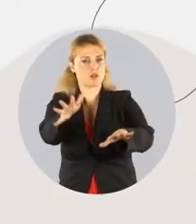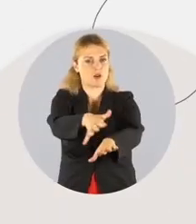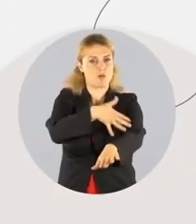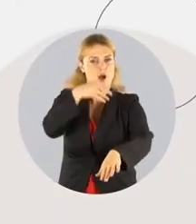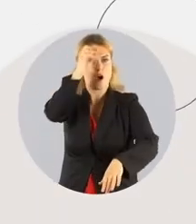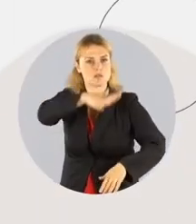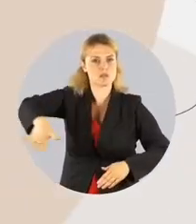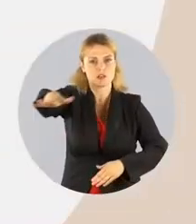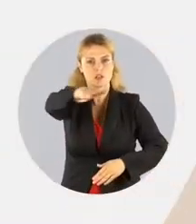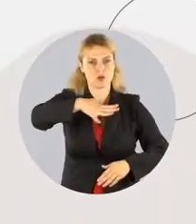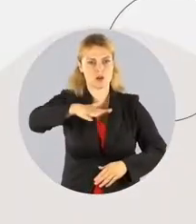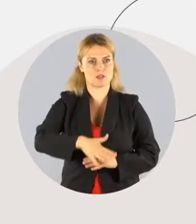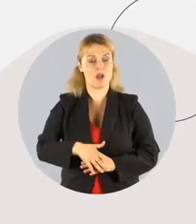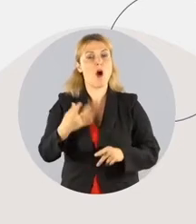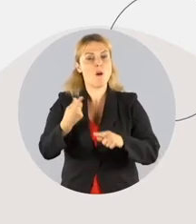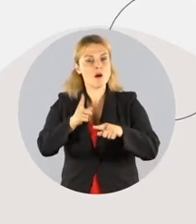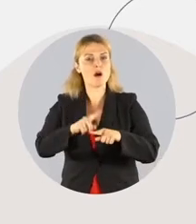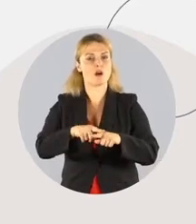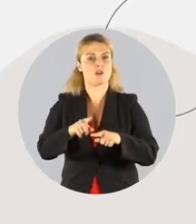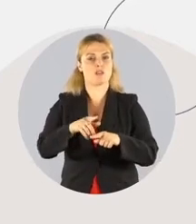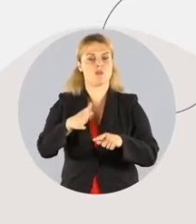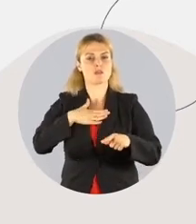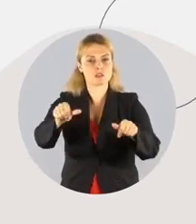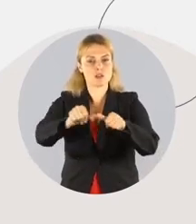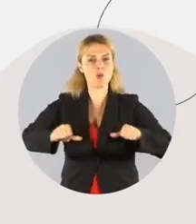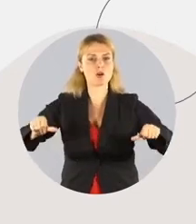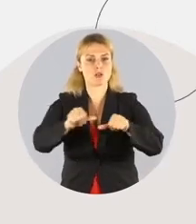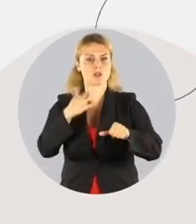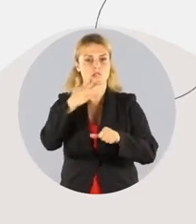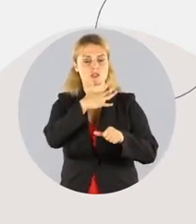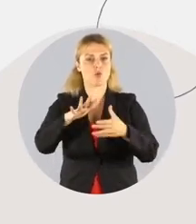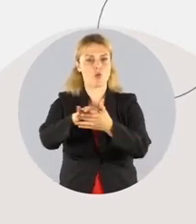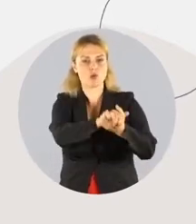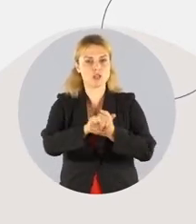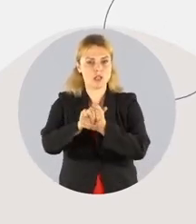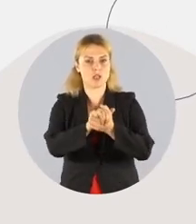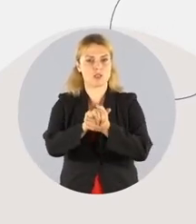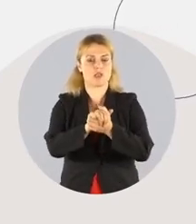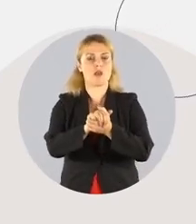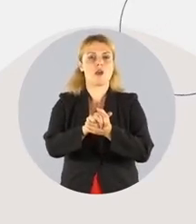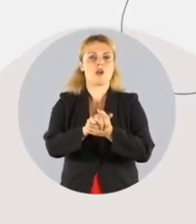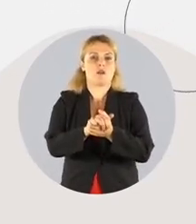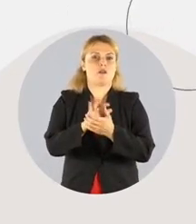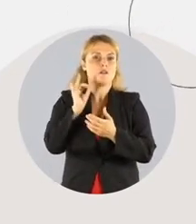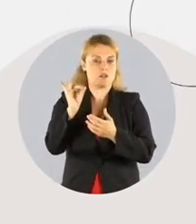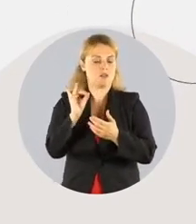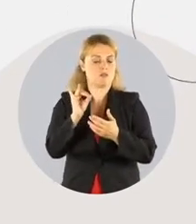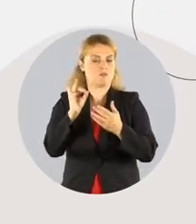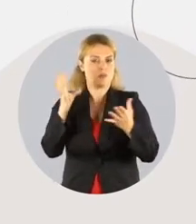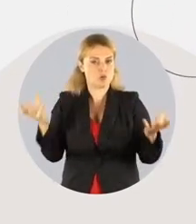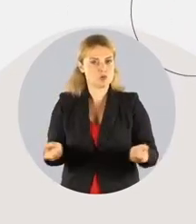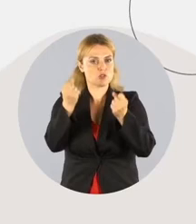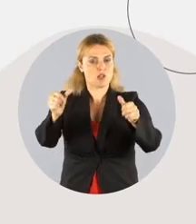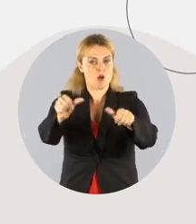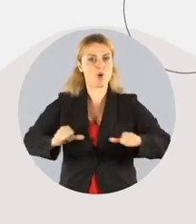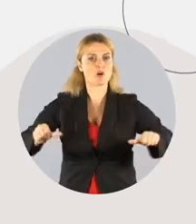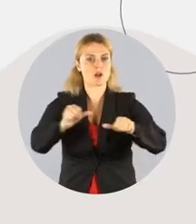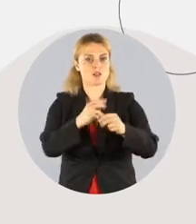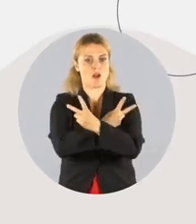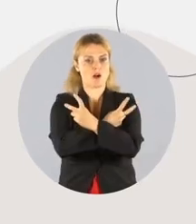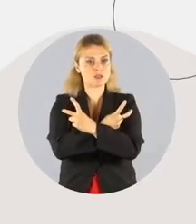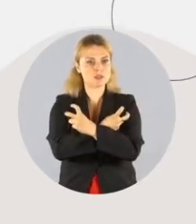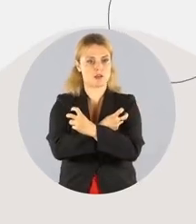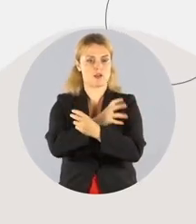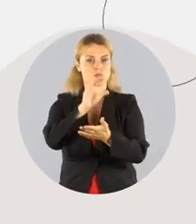durabile a țării noastre. Iată de ce Fondul Organizației Națiunilor Unite pentru Populație, cu susținerea Agenției